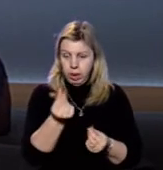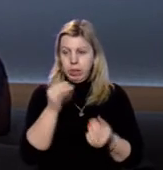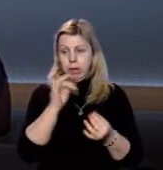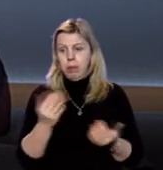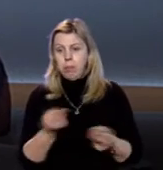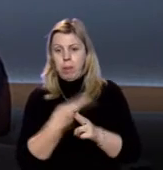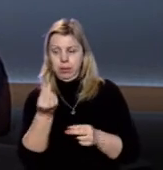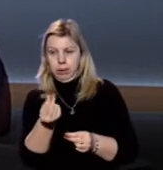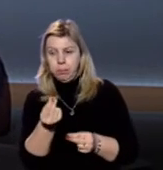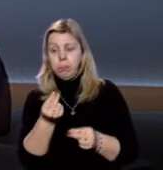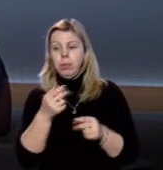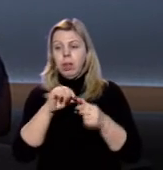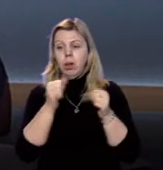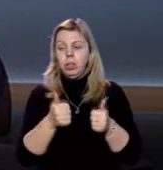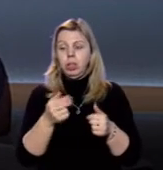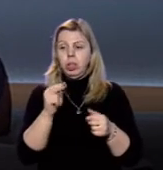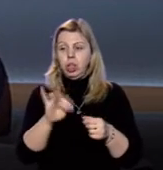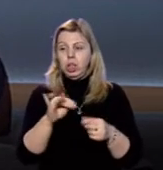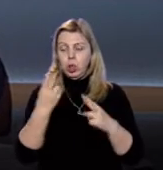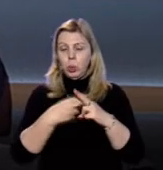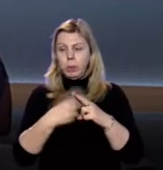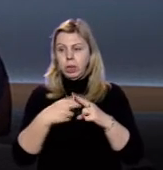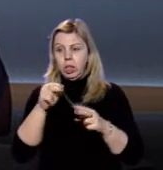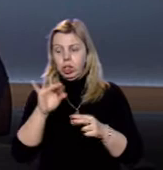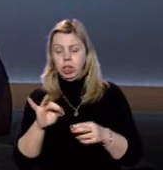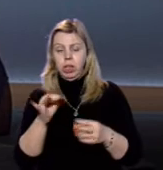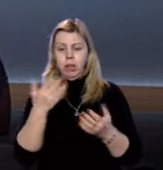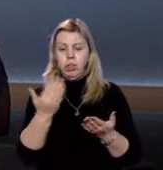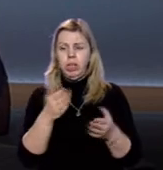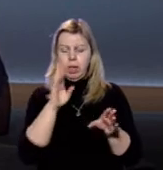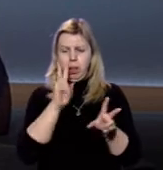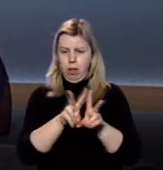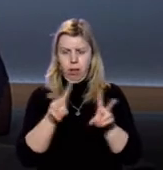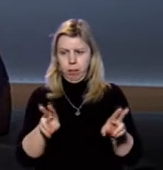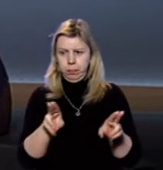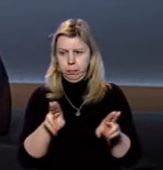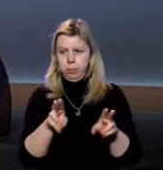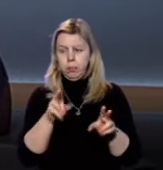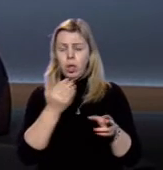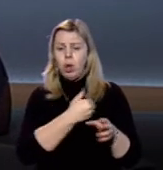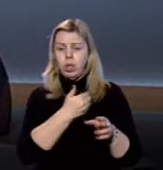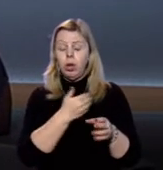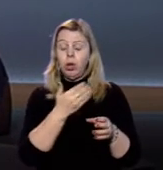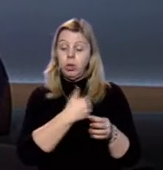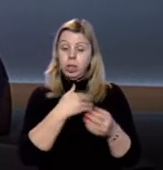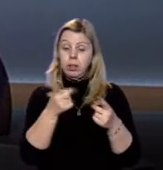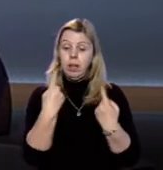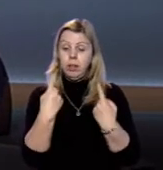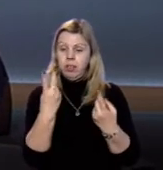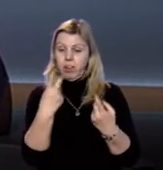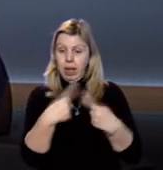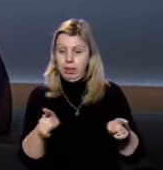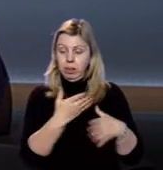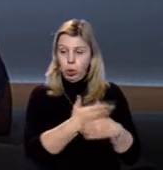Готівкова форма чи субсидії, чи пільги, вони практично, хоча це дві різні державні допомоги,